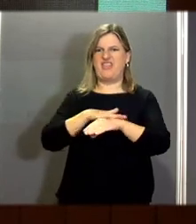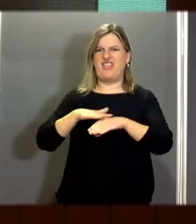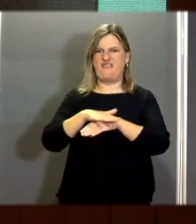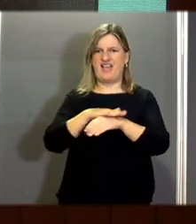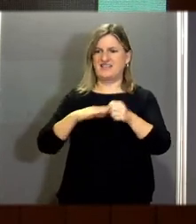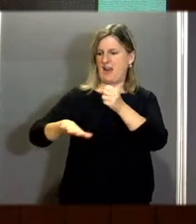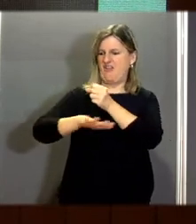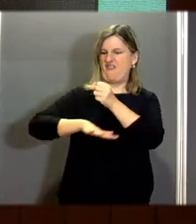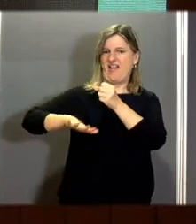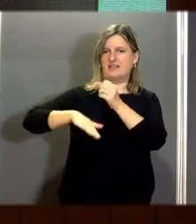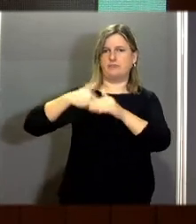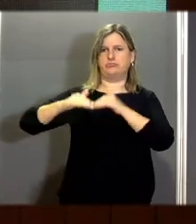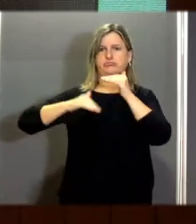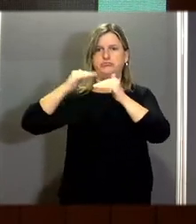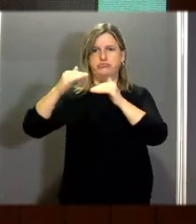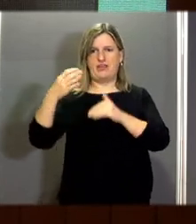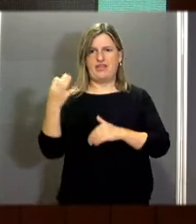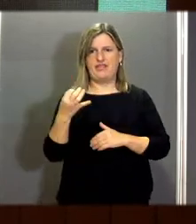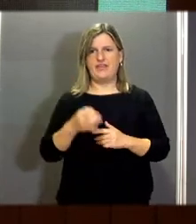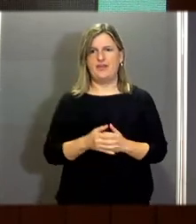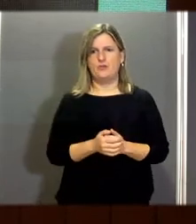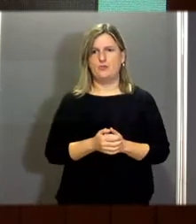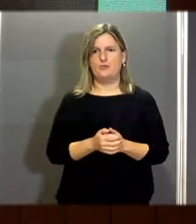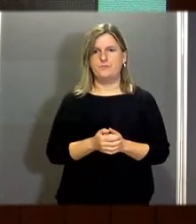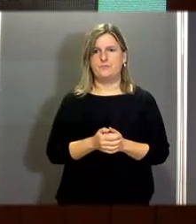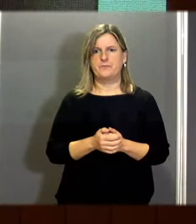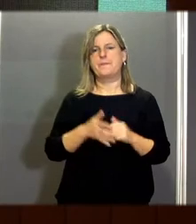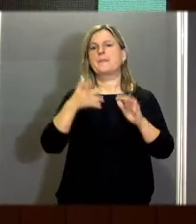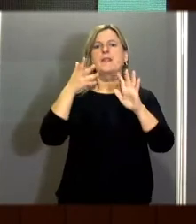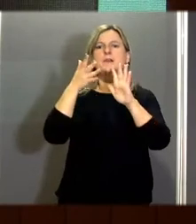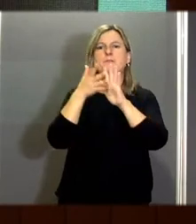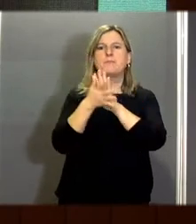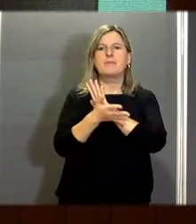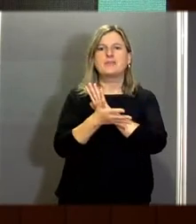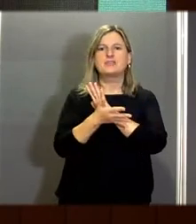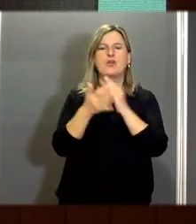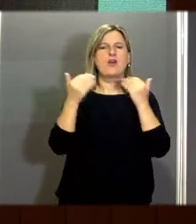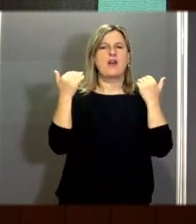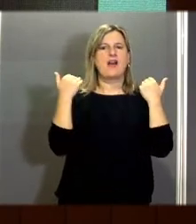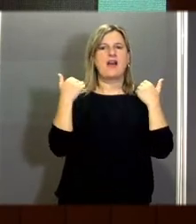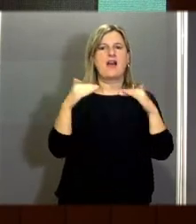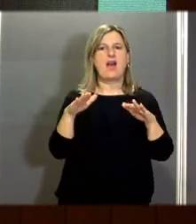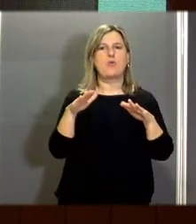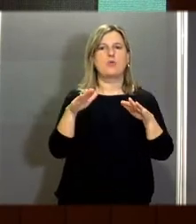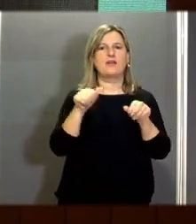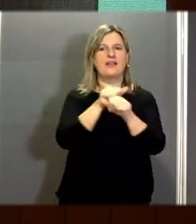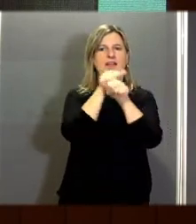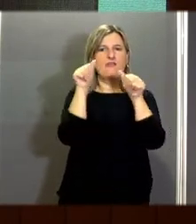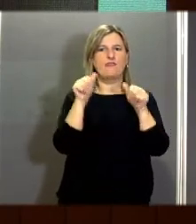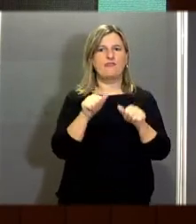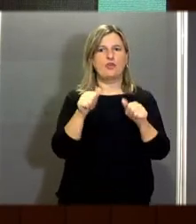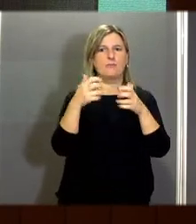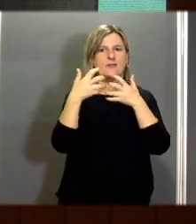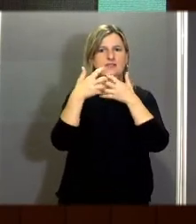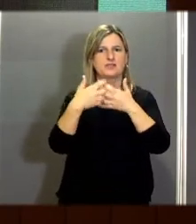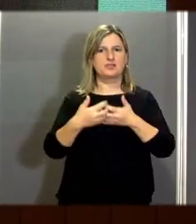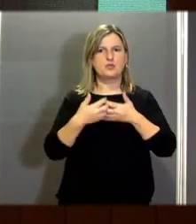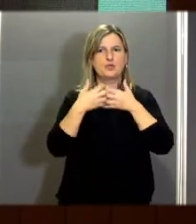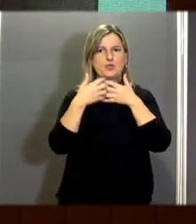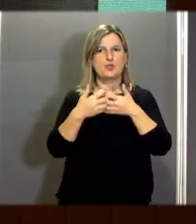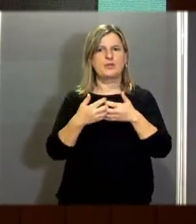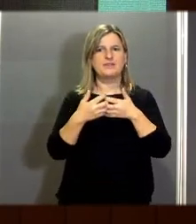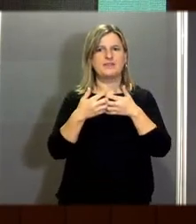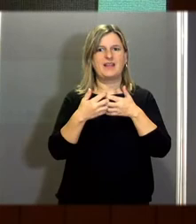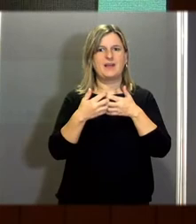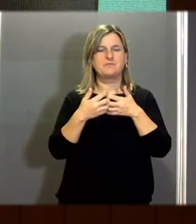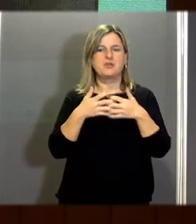fer la base. I per això, malgrat unes formes de lluita potser no siguin les